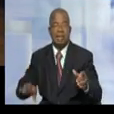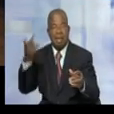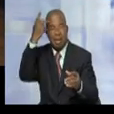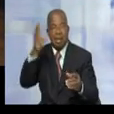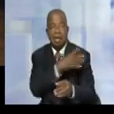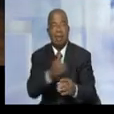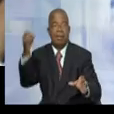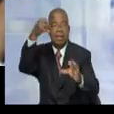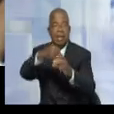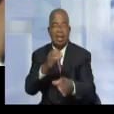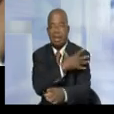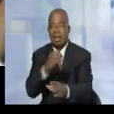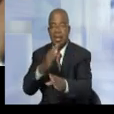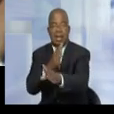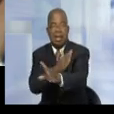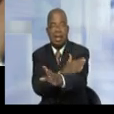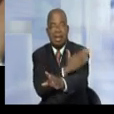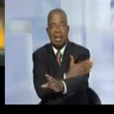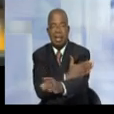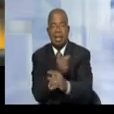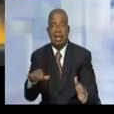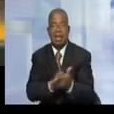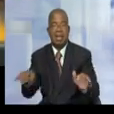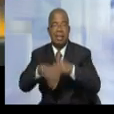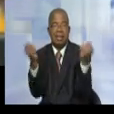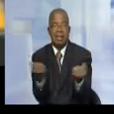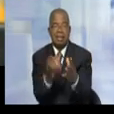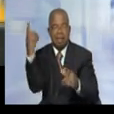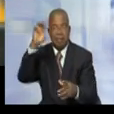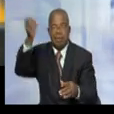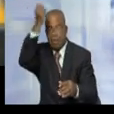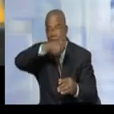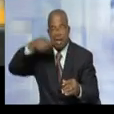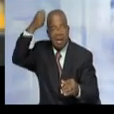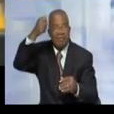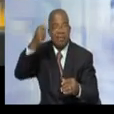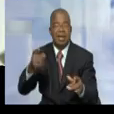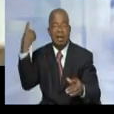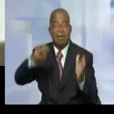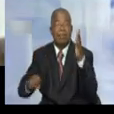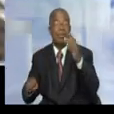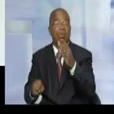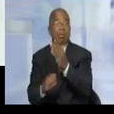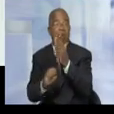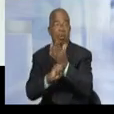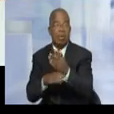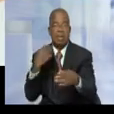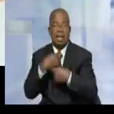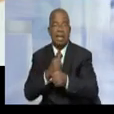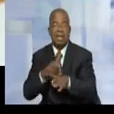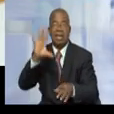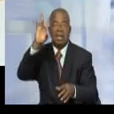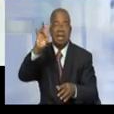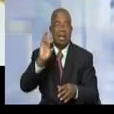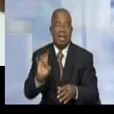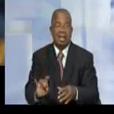de développement. Le FAGAS, le Fonds africain de garantie et de coopération économique, créé en 1978,